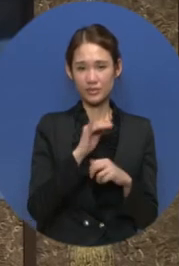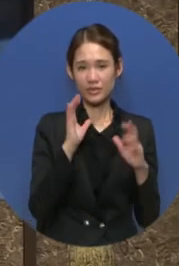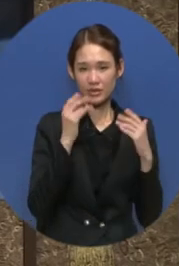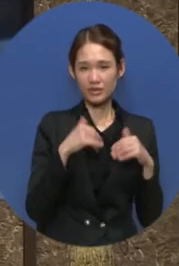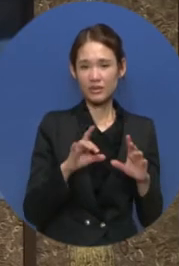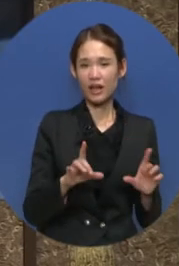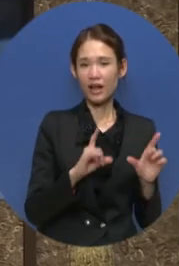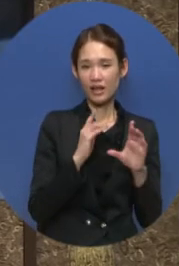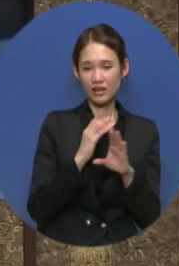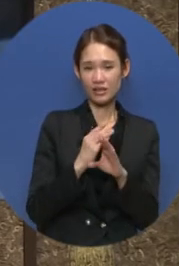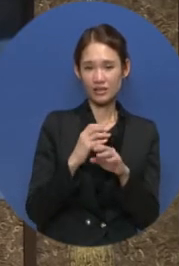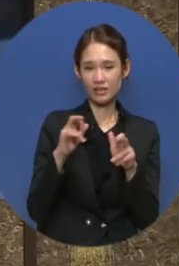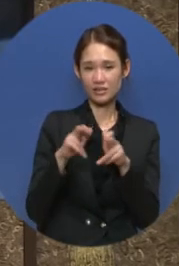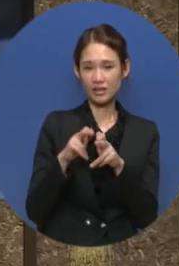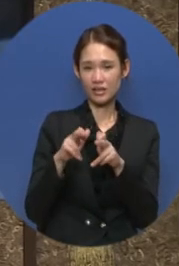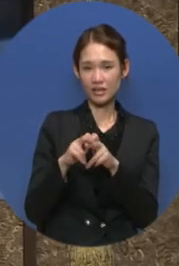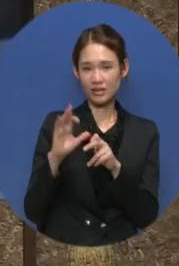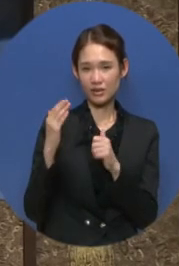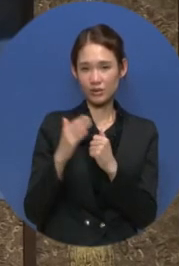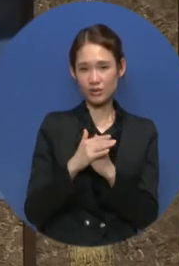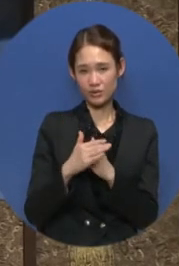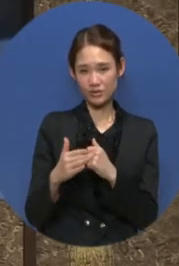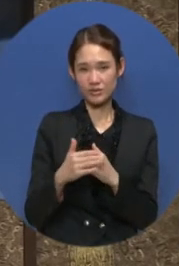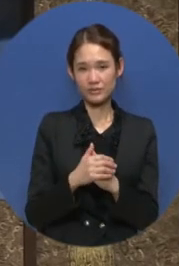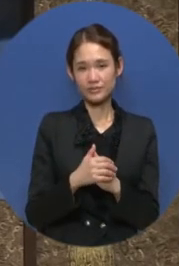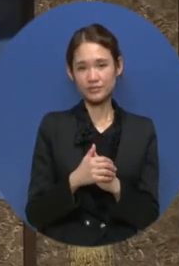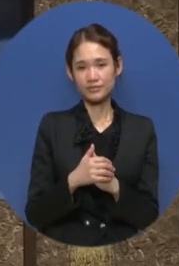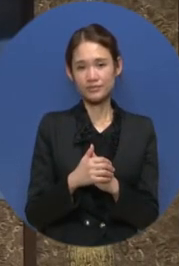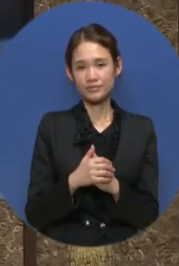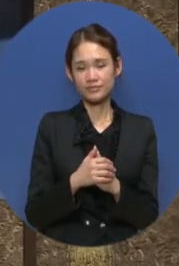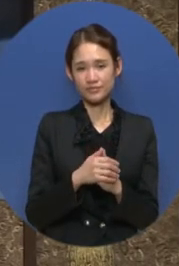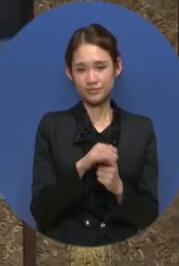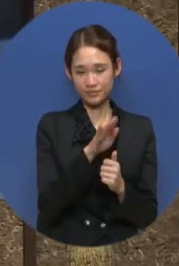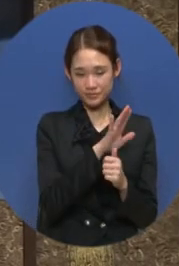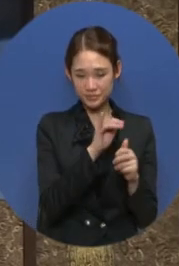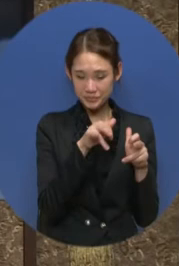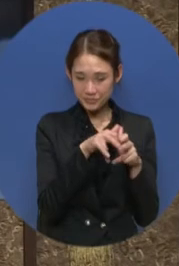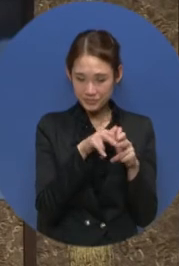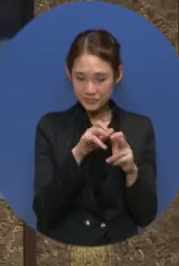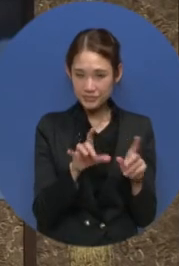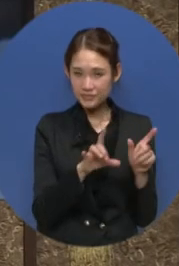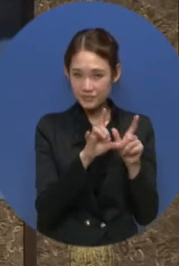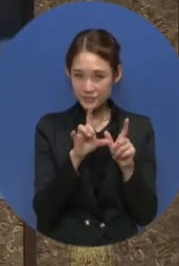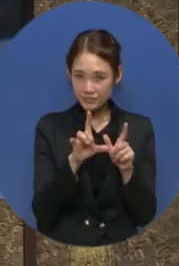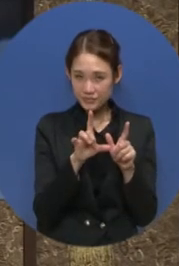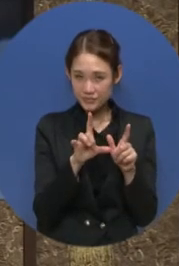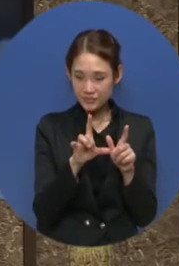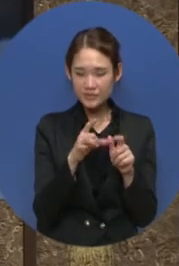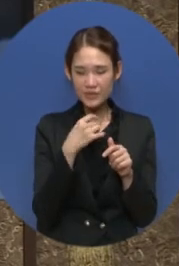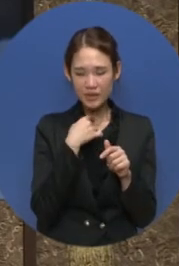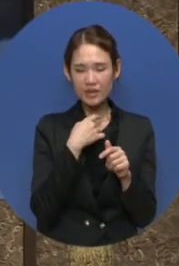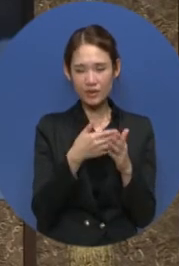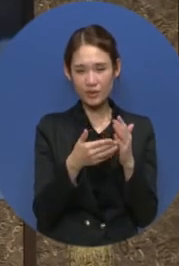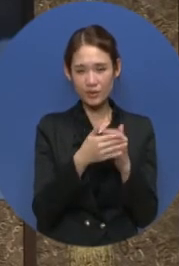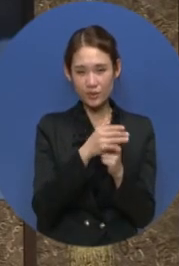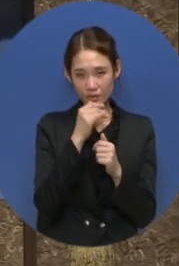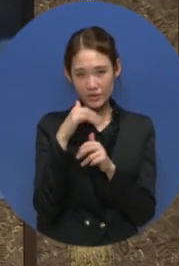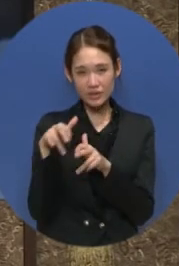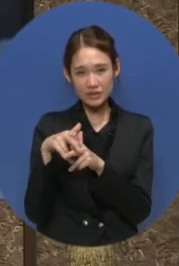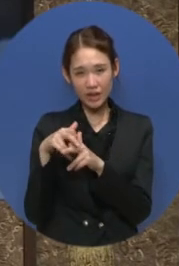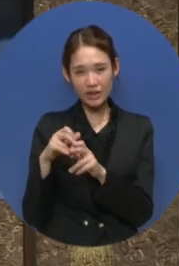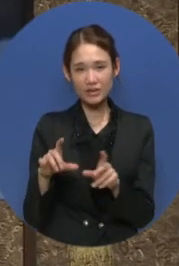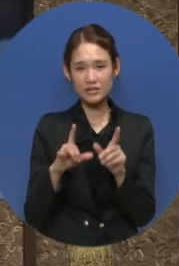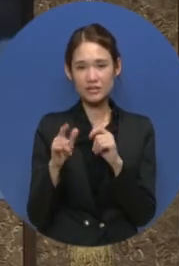비장애인으로 있다가 예. 장애가 되다 보니까 이제 일반 비장애인의 그런 삶도 살아보고 예.